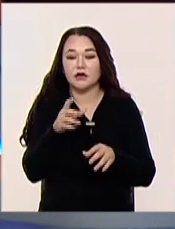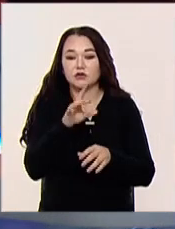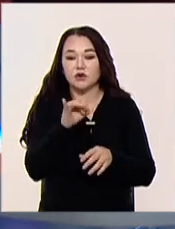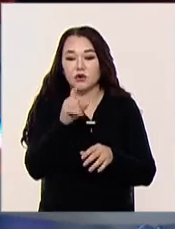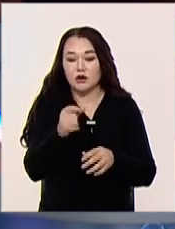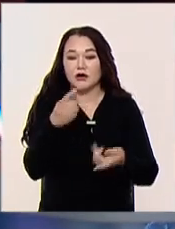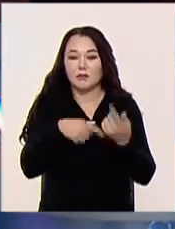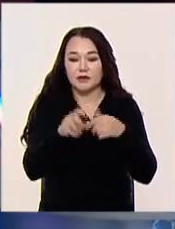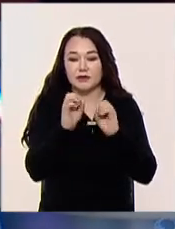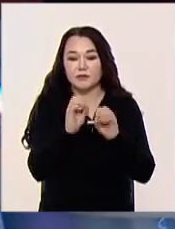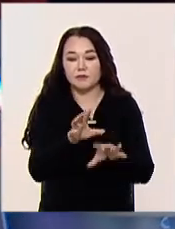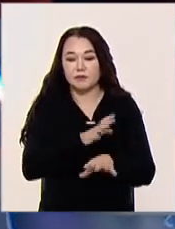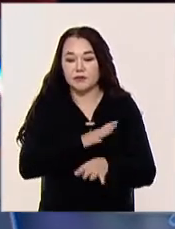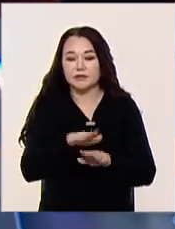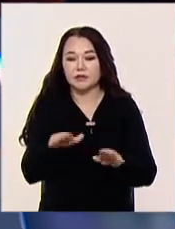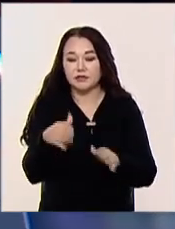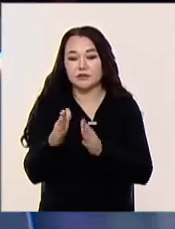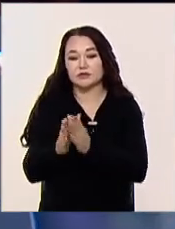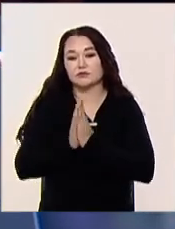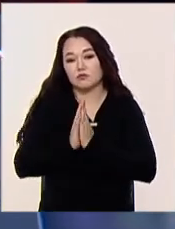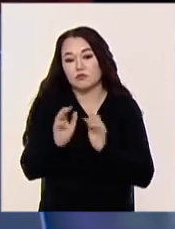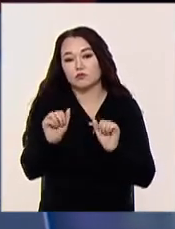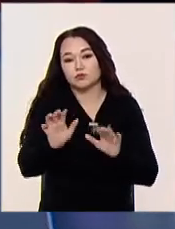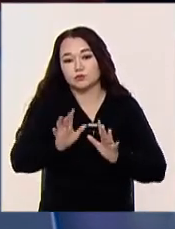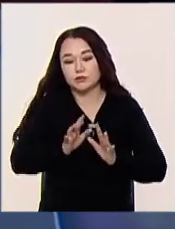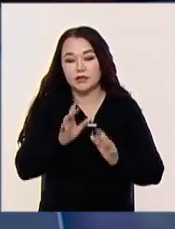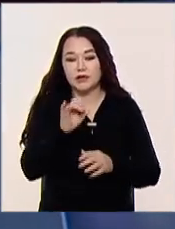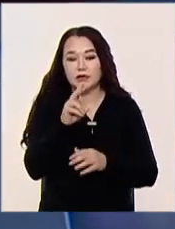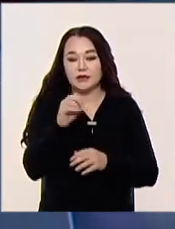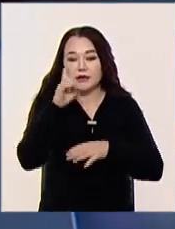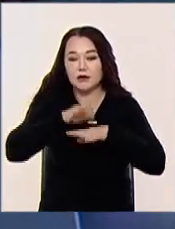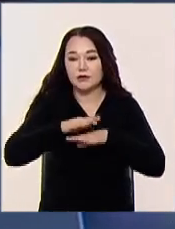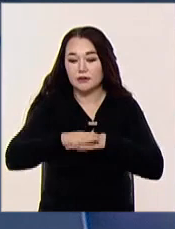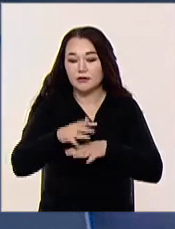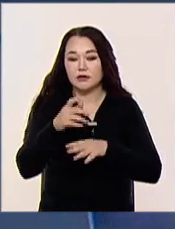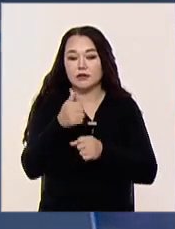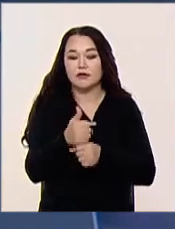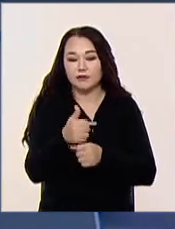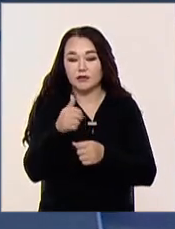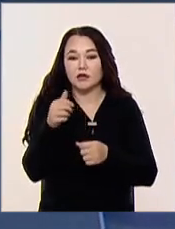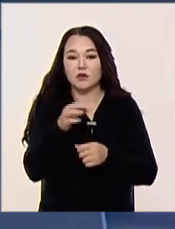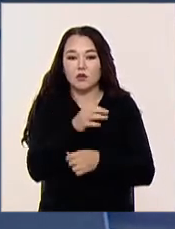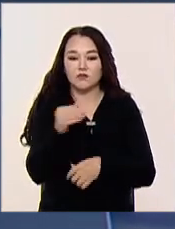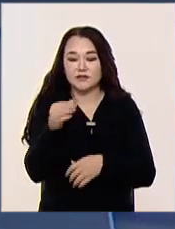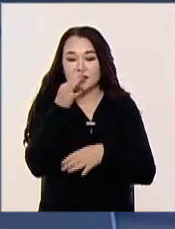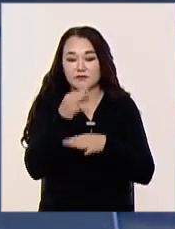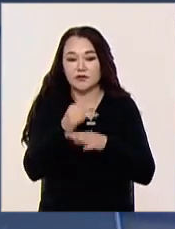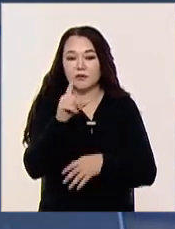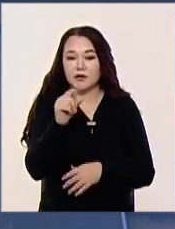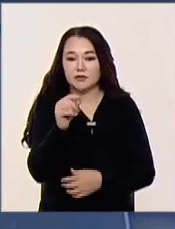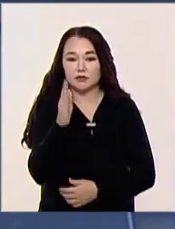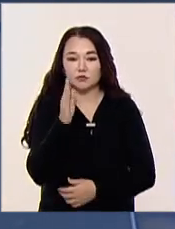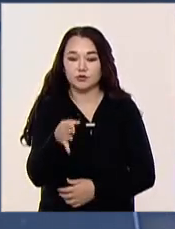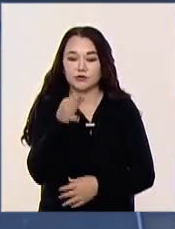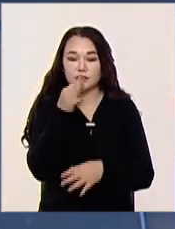Өмірзақоваға қайтарылыпты. Бұл балалардың өтініші болуы мүмкін. Іле аудандық әкімдігінің баспасөз қызметі ресми жауап дүйсенбі күні берілетінін